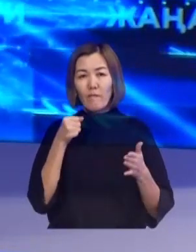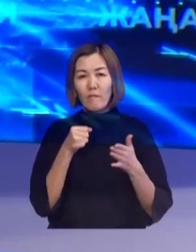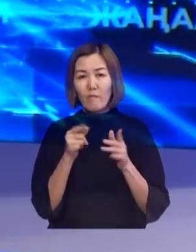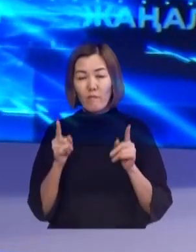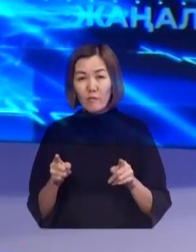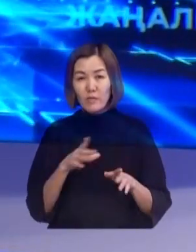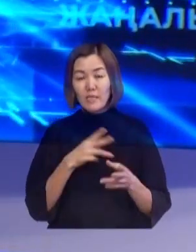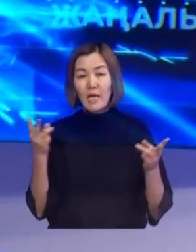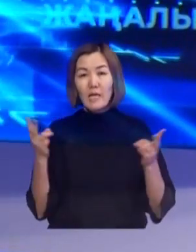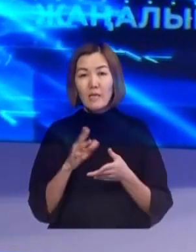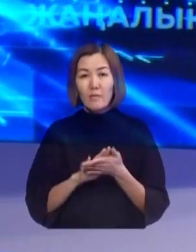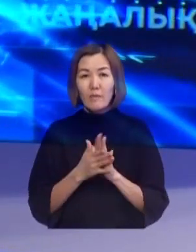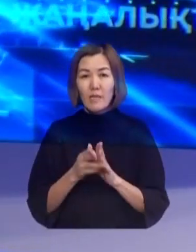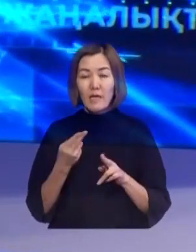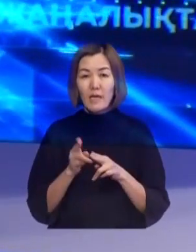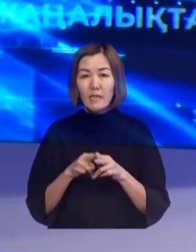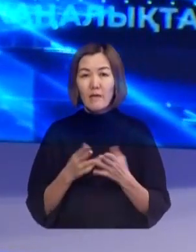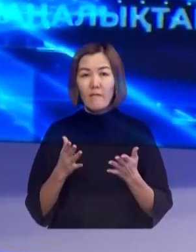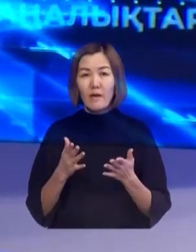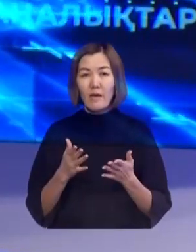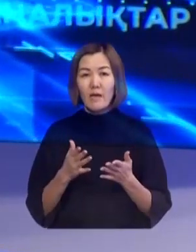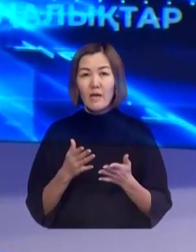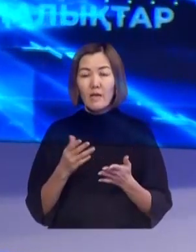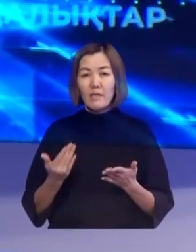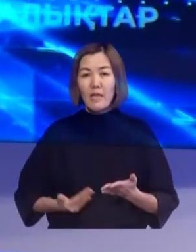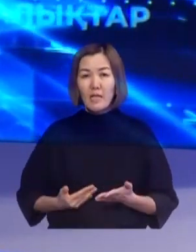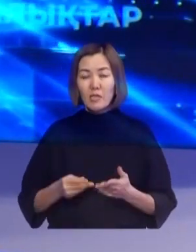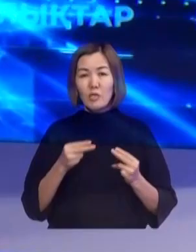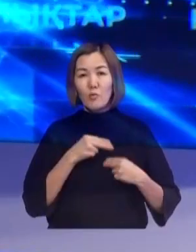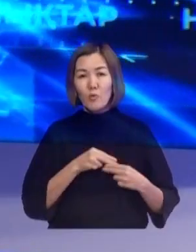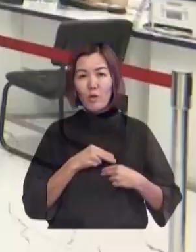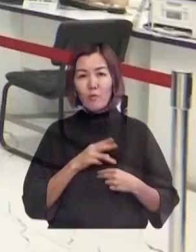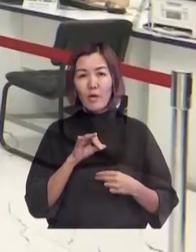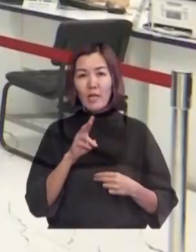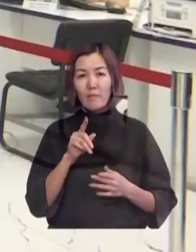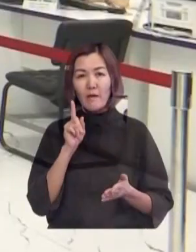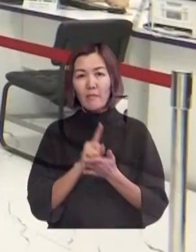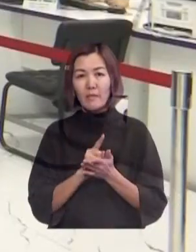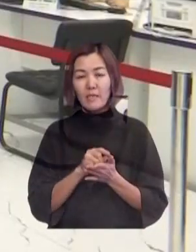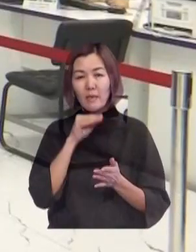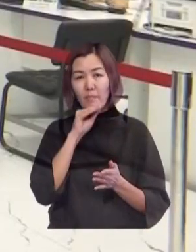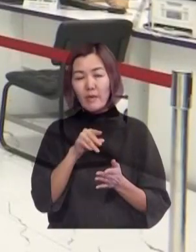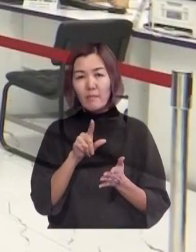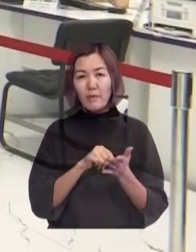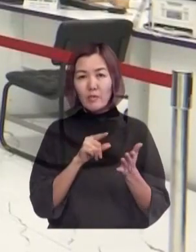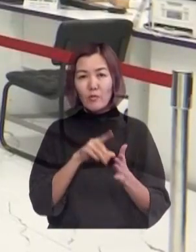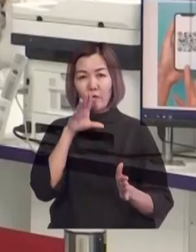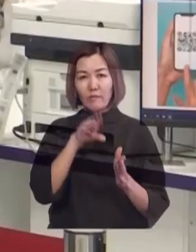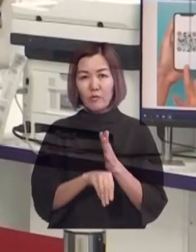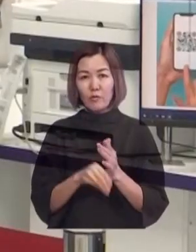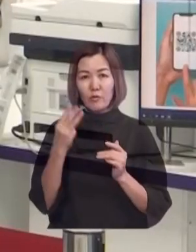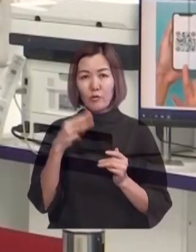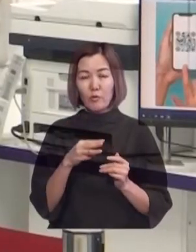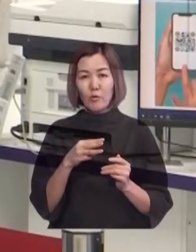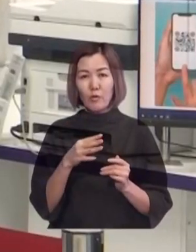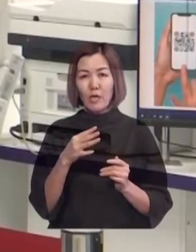При этом необходимым условием для его оформления является наличие у работника в ЕНПФ обязательных профессиональных пенсионных взносов за срок не